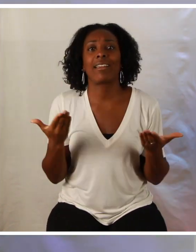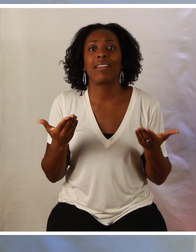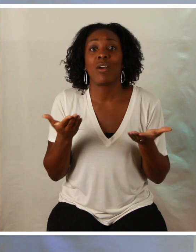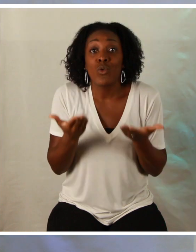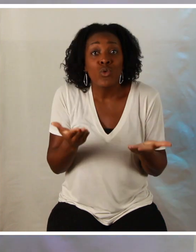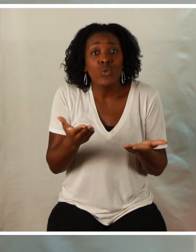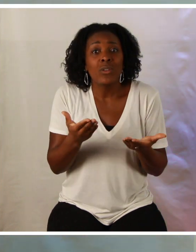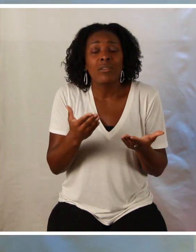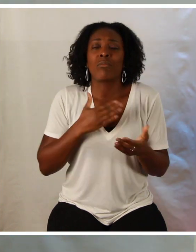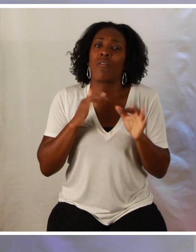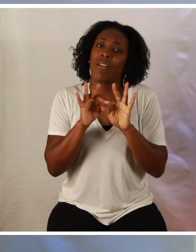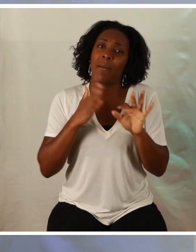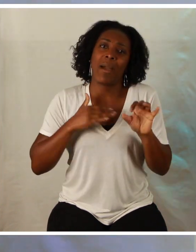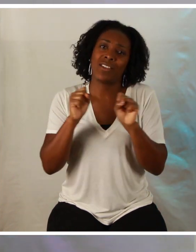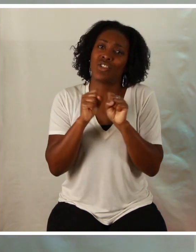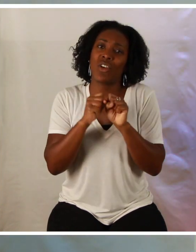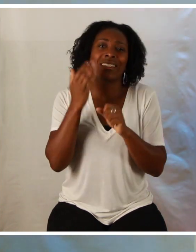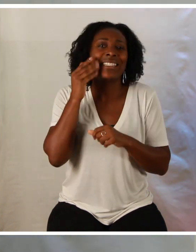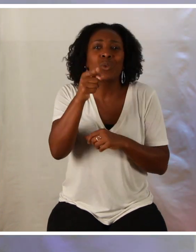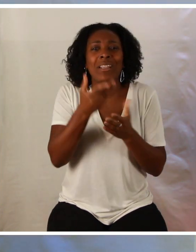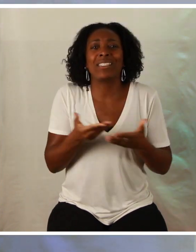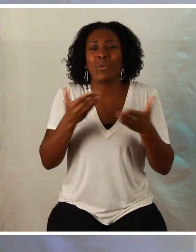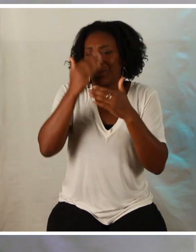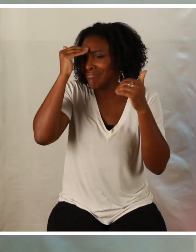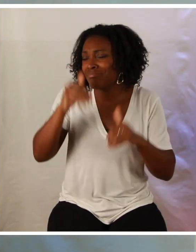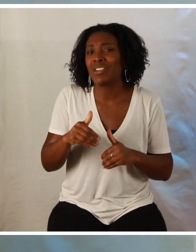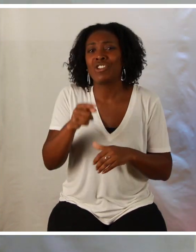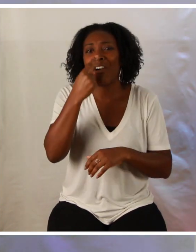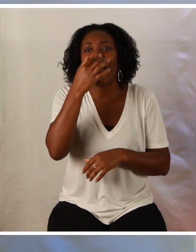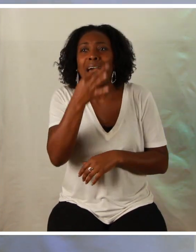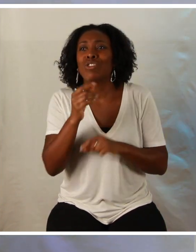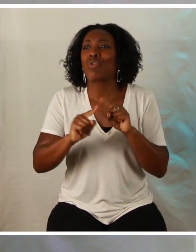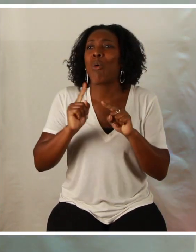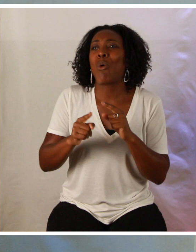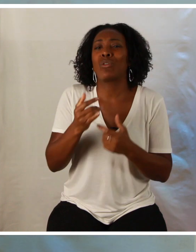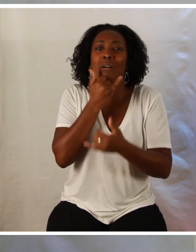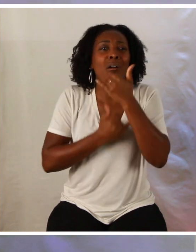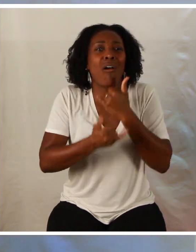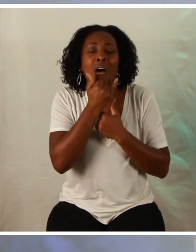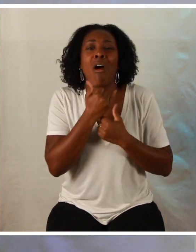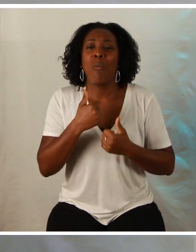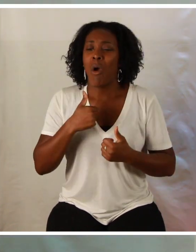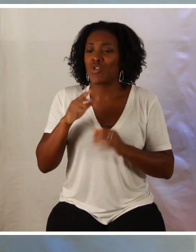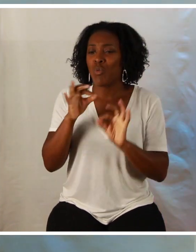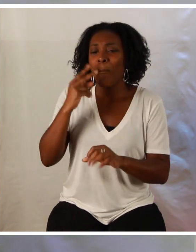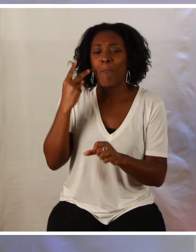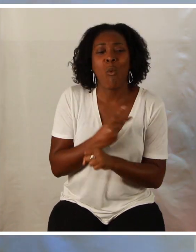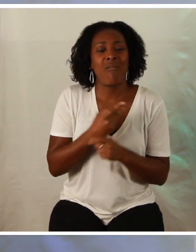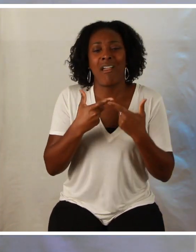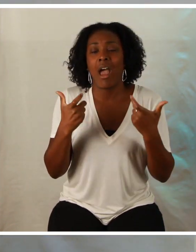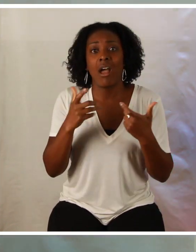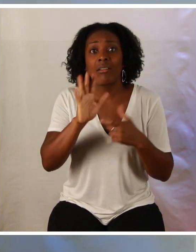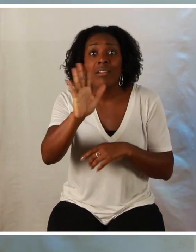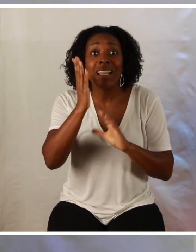tu peux avoir de l'assurance, mon frère, ma sœur, si tu es dans le désespoir de dire, même si j'ai raté des choses, même si c'est les conséquences de mes choix,